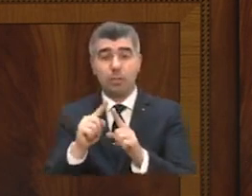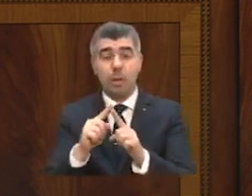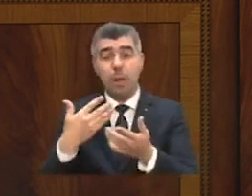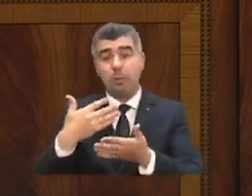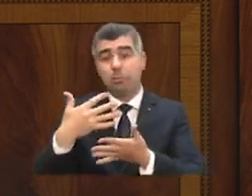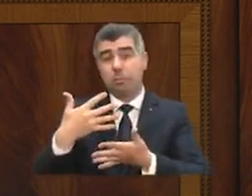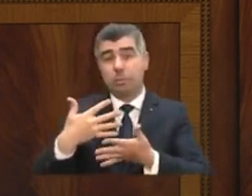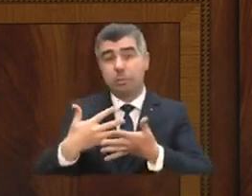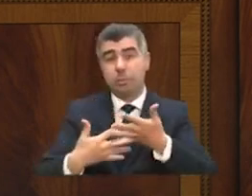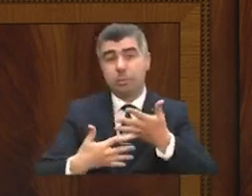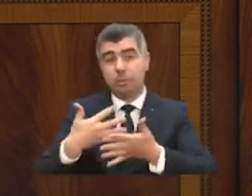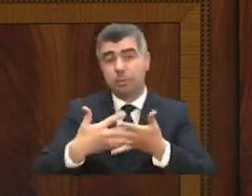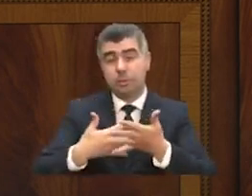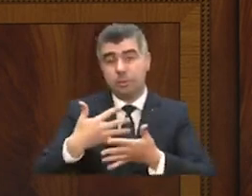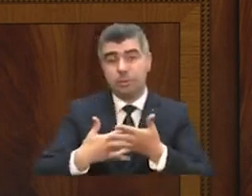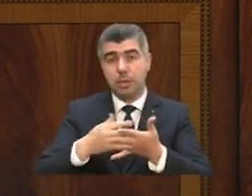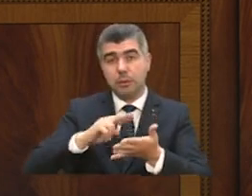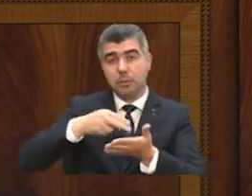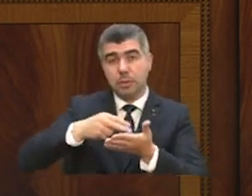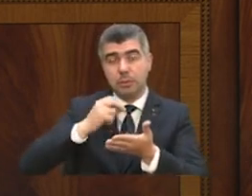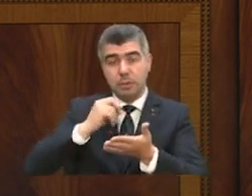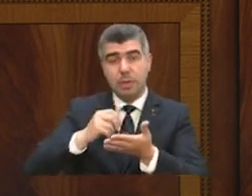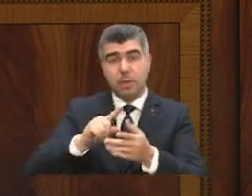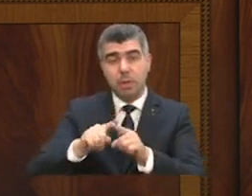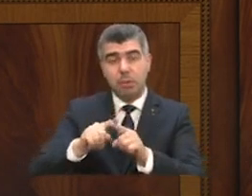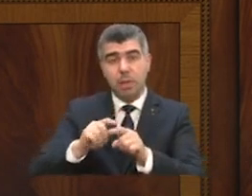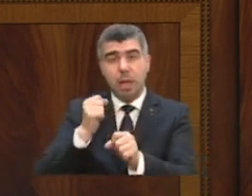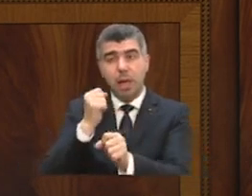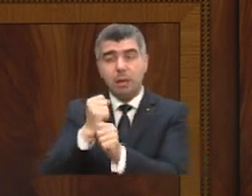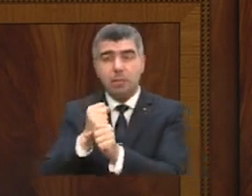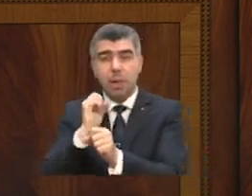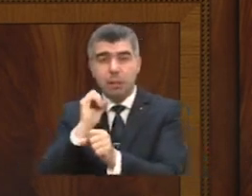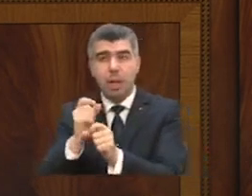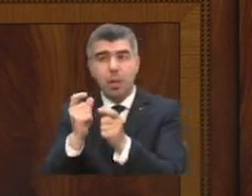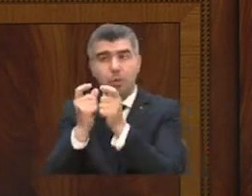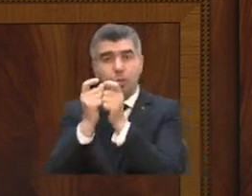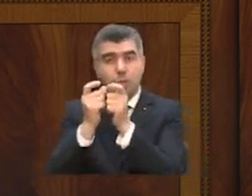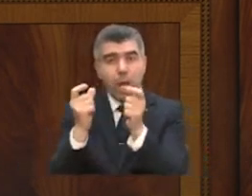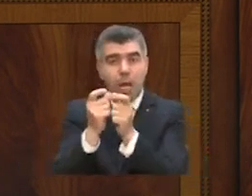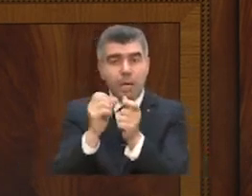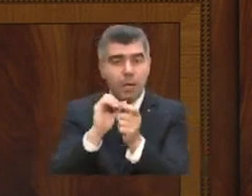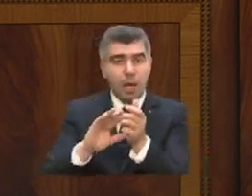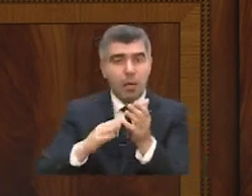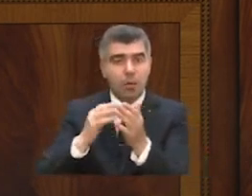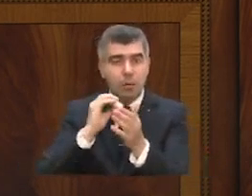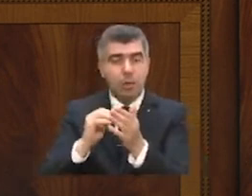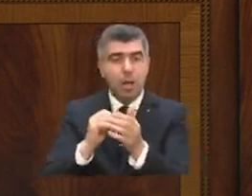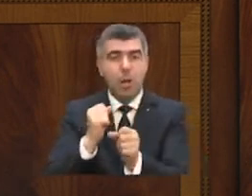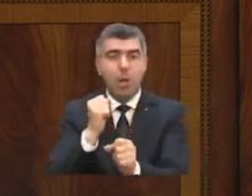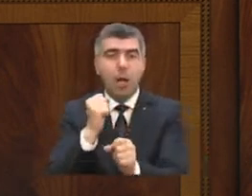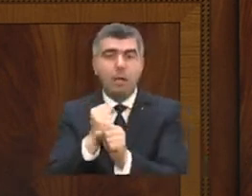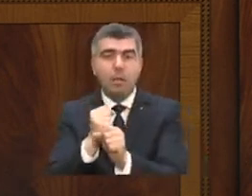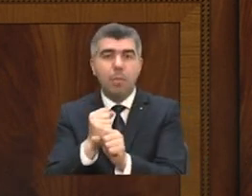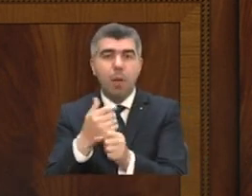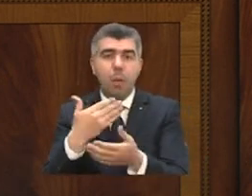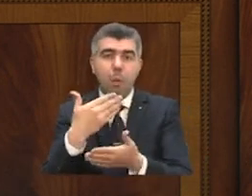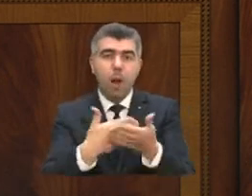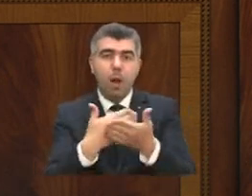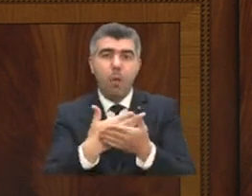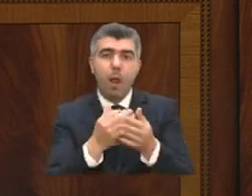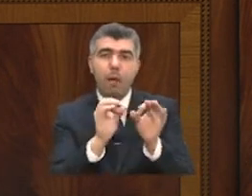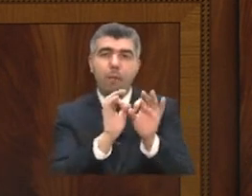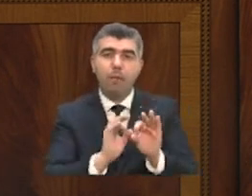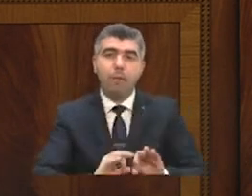بالأساس فئات المهنيين والعمال المستقلين والأشخاص غير الأجراء والذين يزاولون نشاطا خاصا والذين